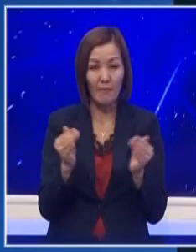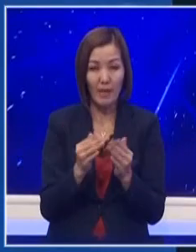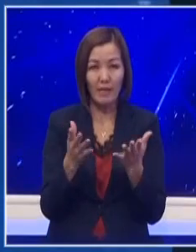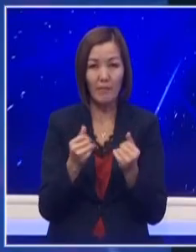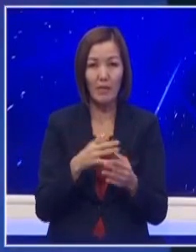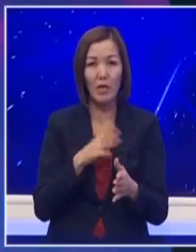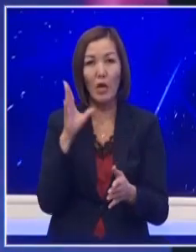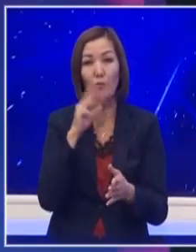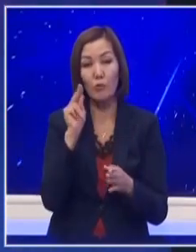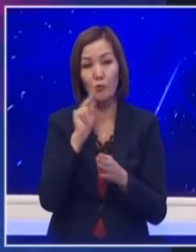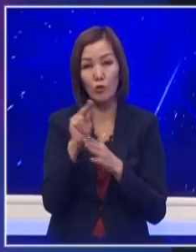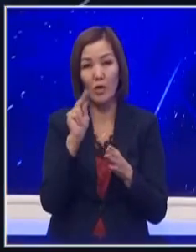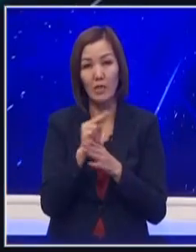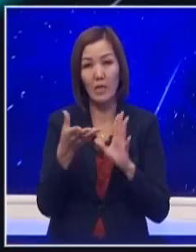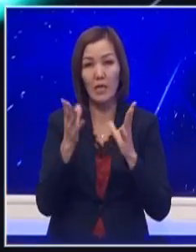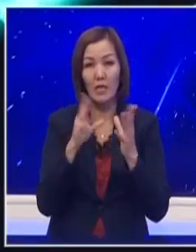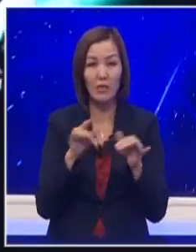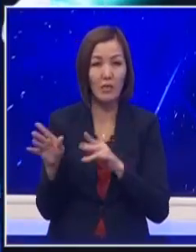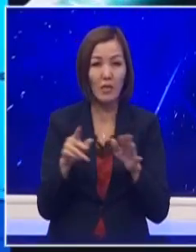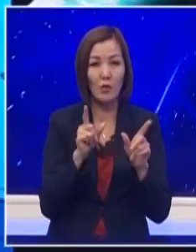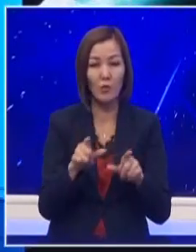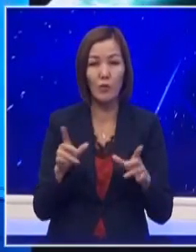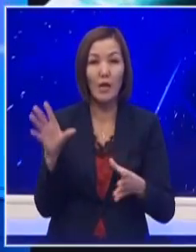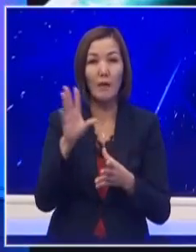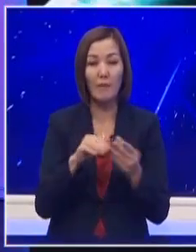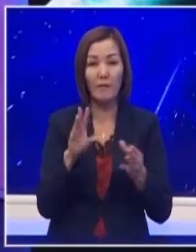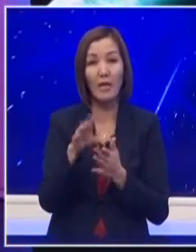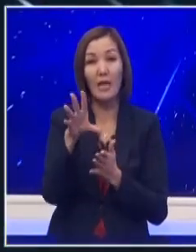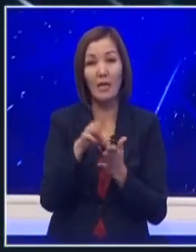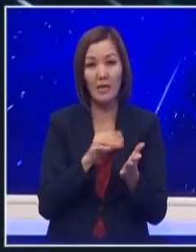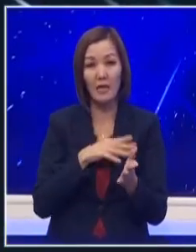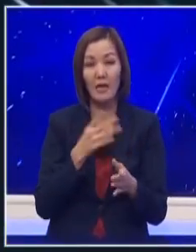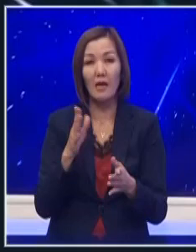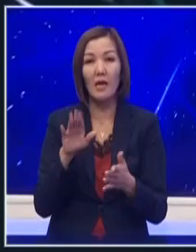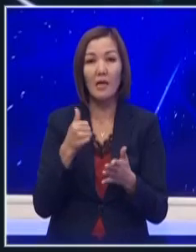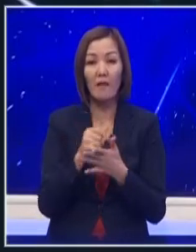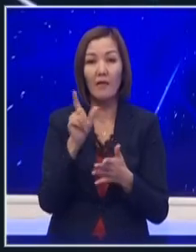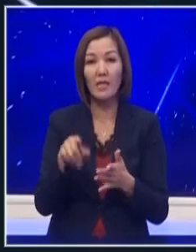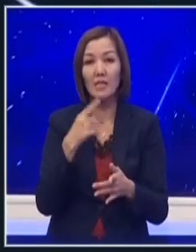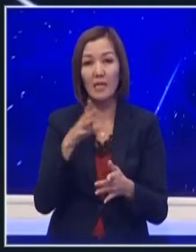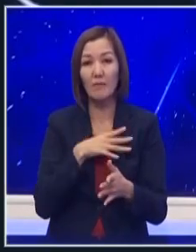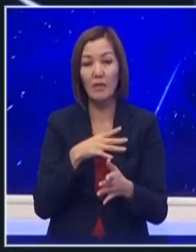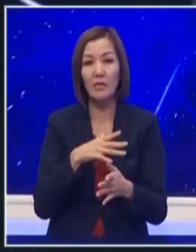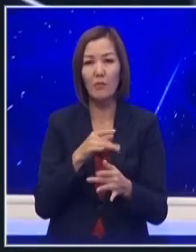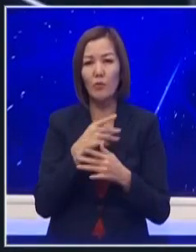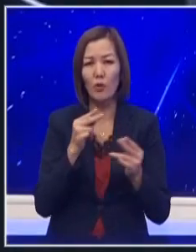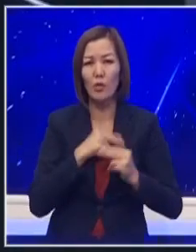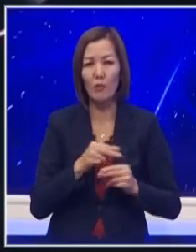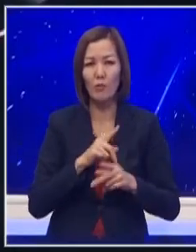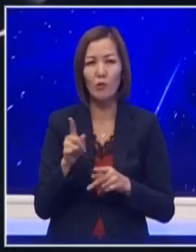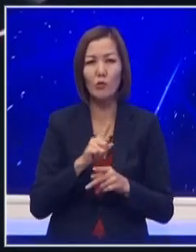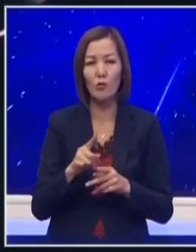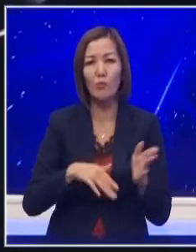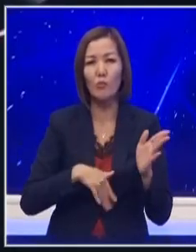он способен обучаться Анализируя действия людей и повторяя их при этом глава Тесла отметил что предстоит еще много работы чтобы